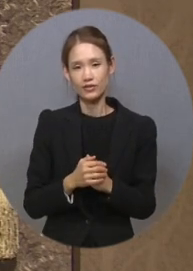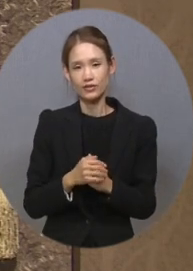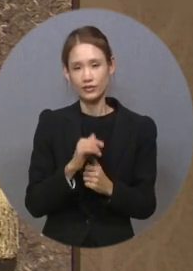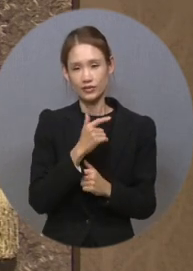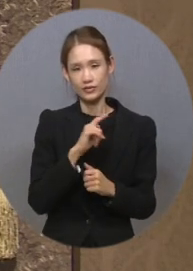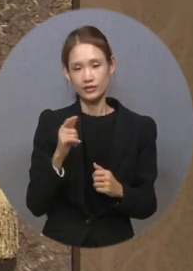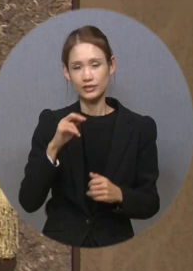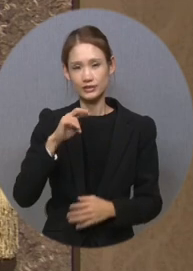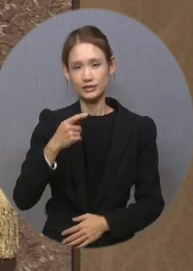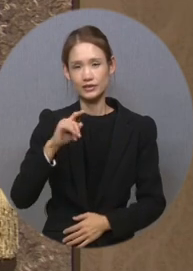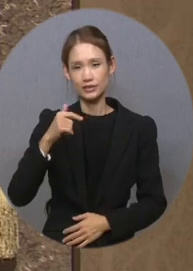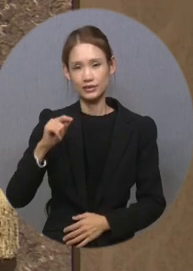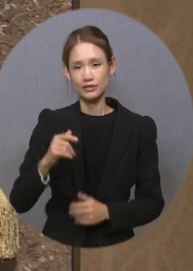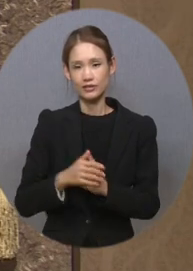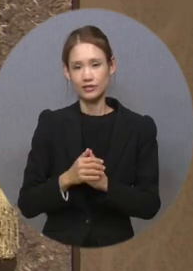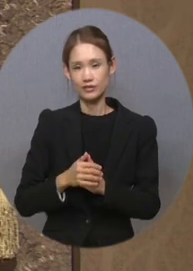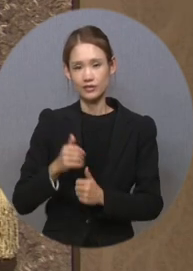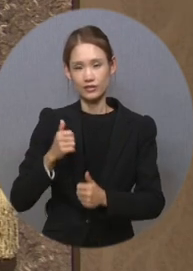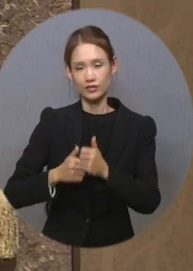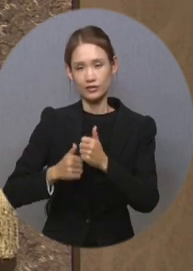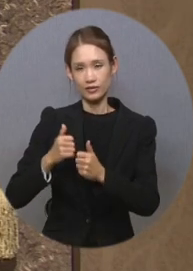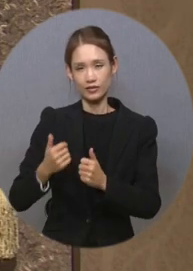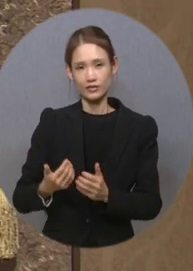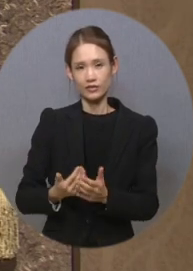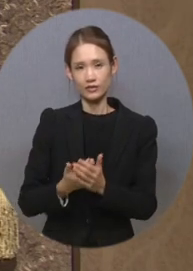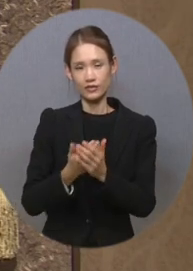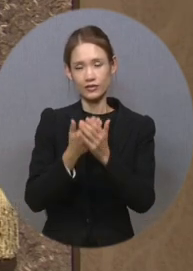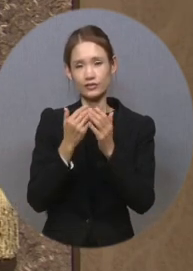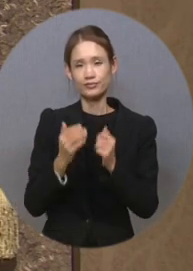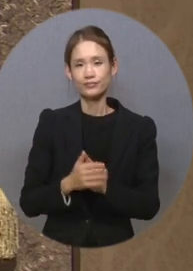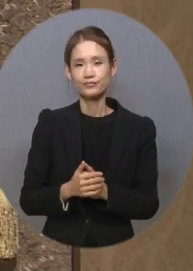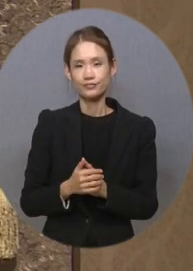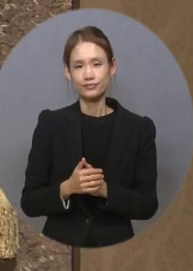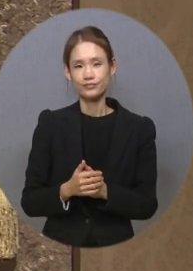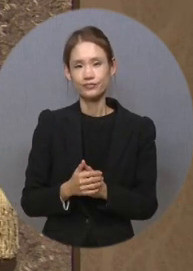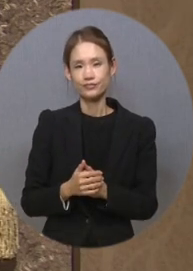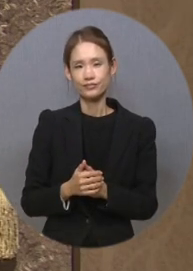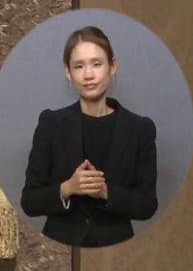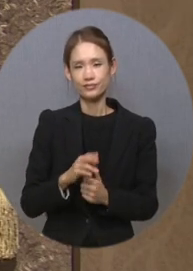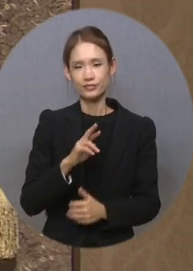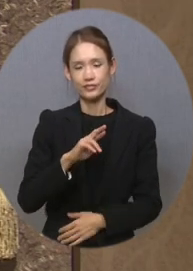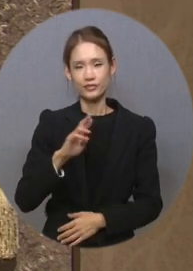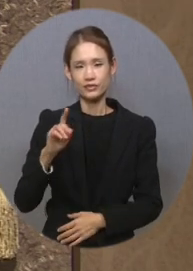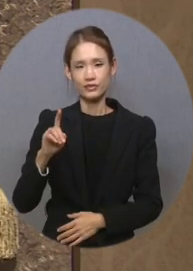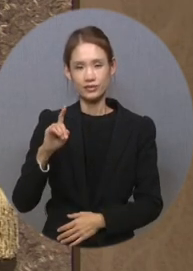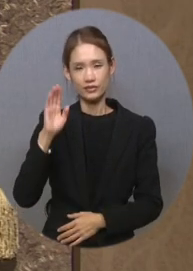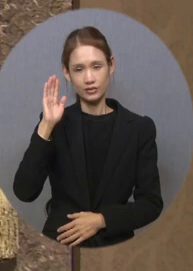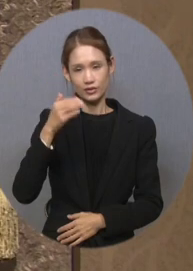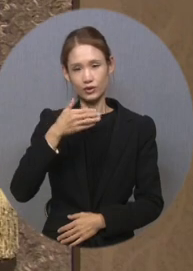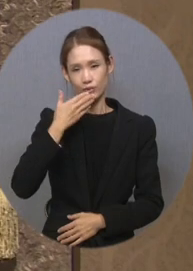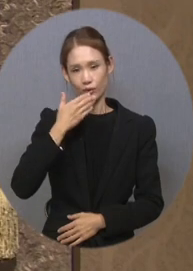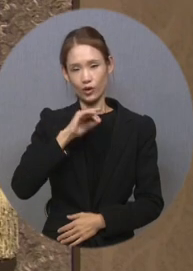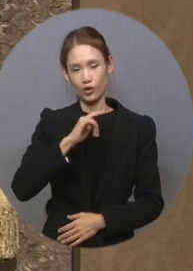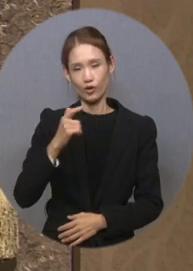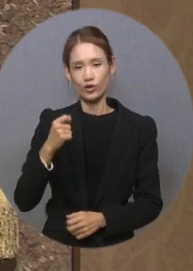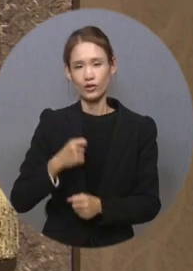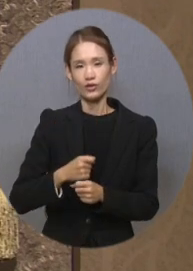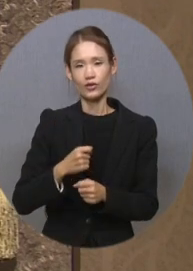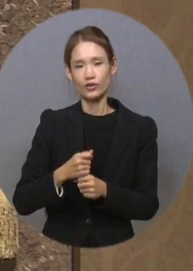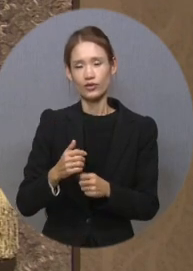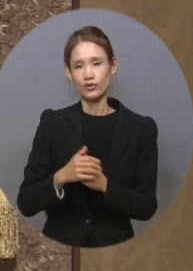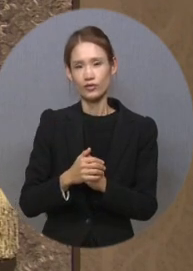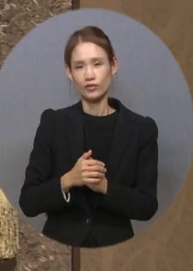여수에 있는 여러 가지 그 우리 산단 경쟁력도 키워가면서 또 R&D 이런 걸 해서 미래 먹거리도